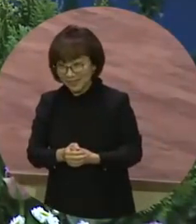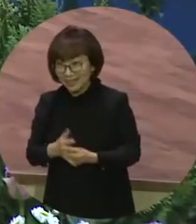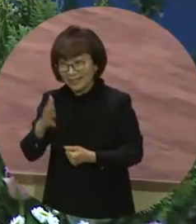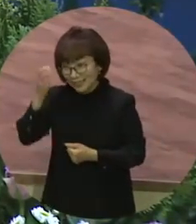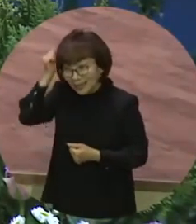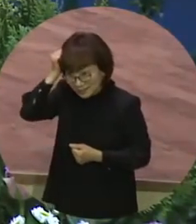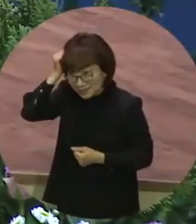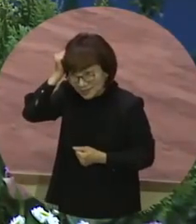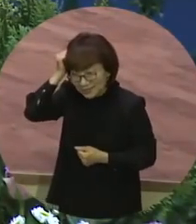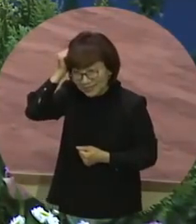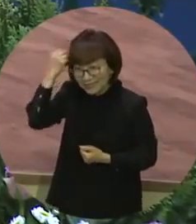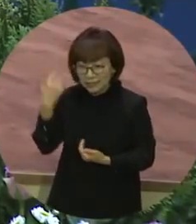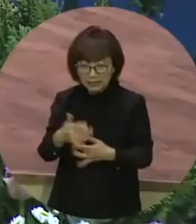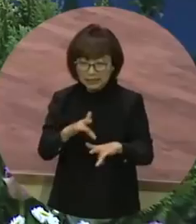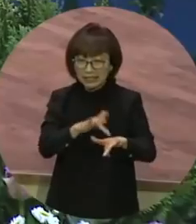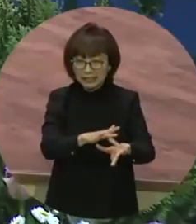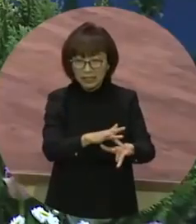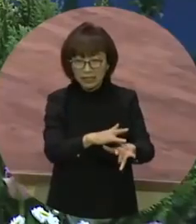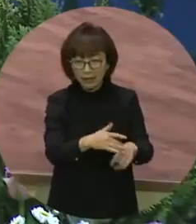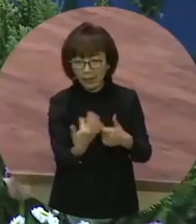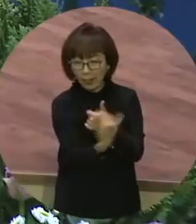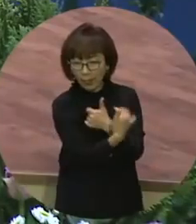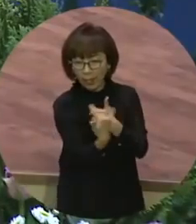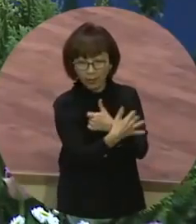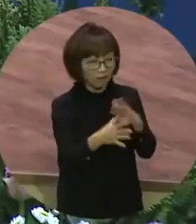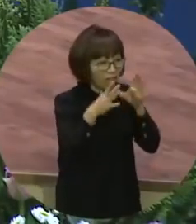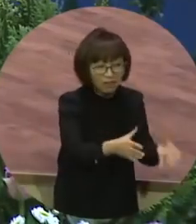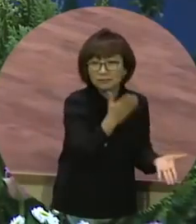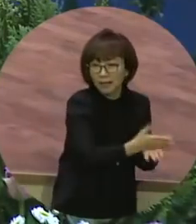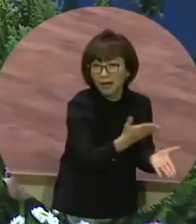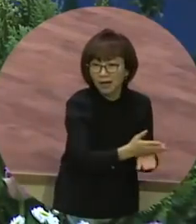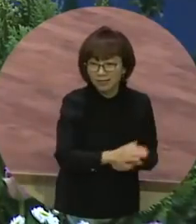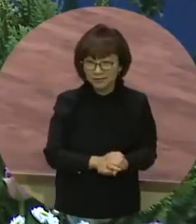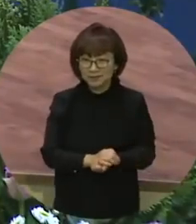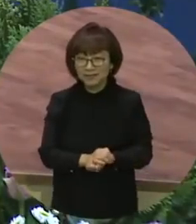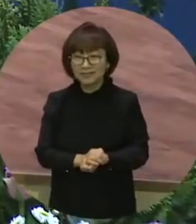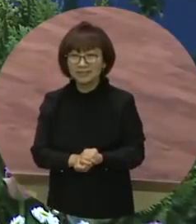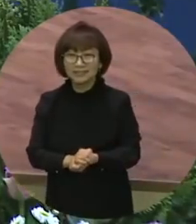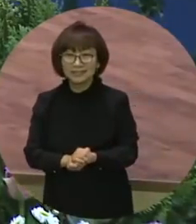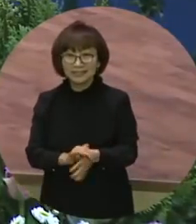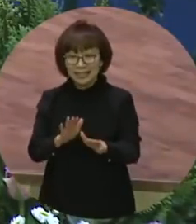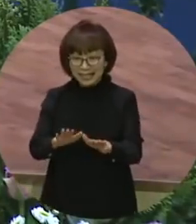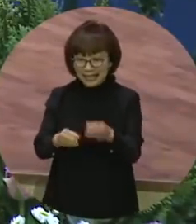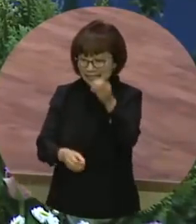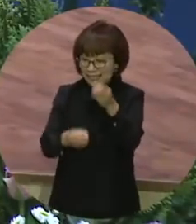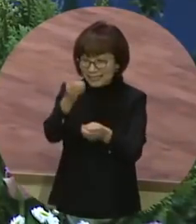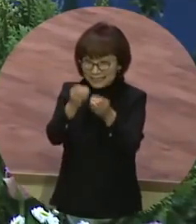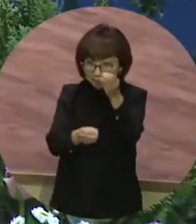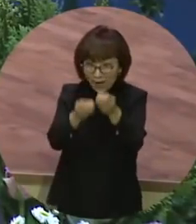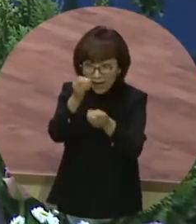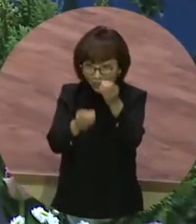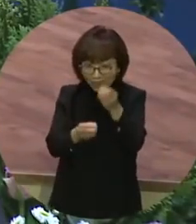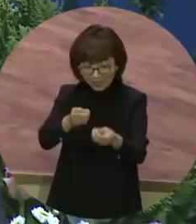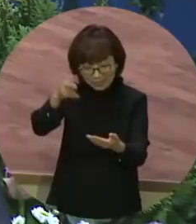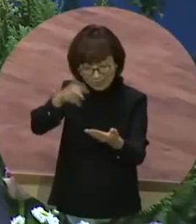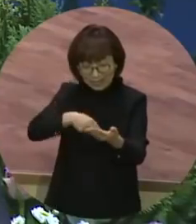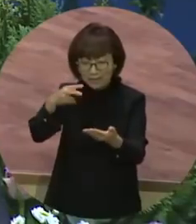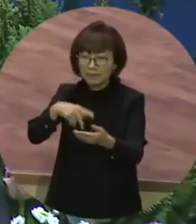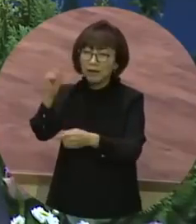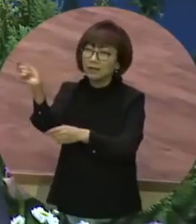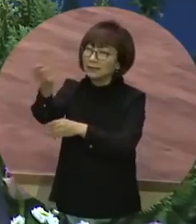바랍니다. 사단에 속으면 안 돼요. 특별히 시편에 오면 다윗이 고백을 많이 합니다. 다윗만큼